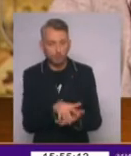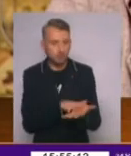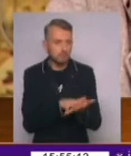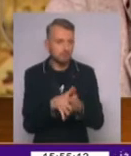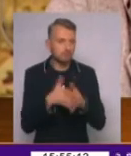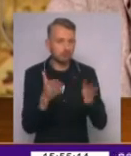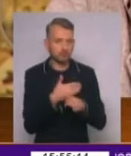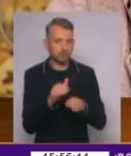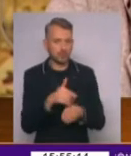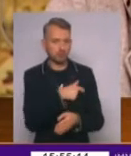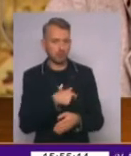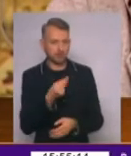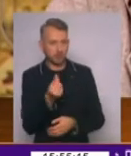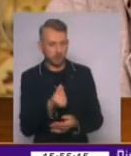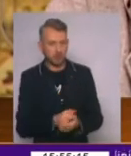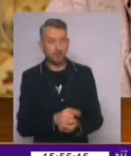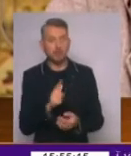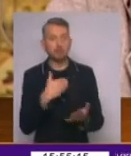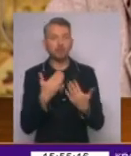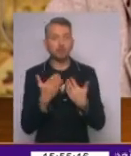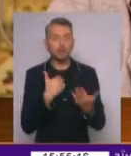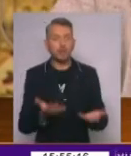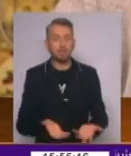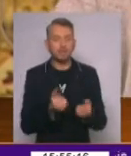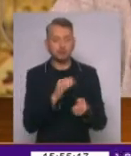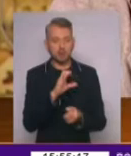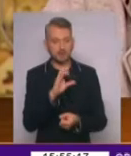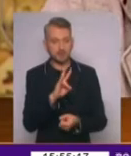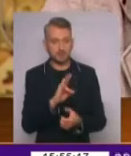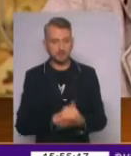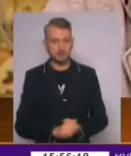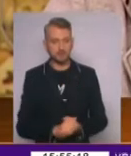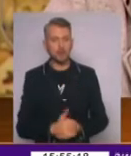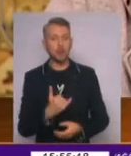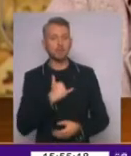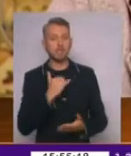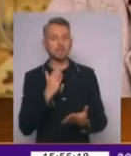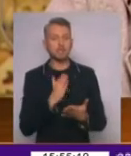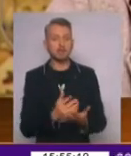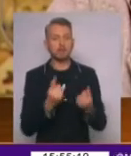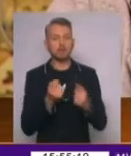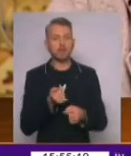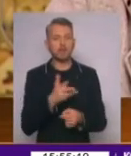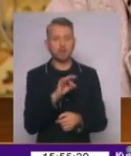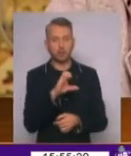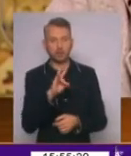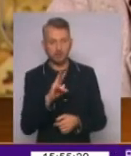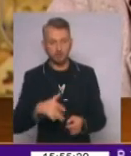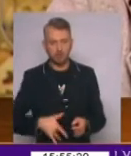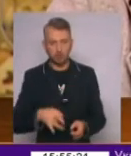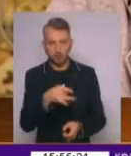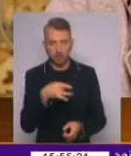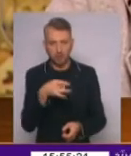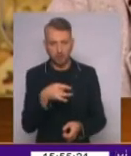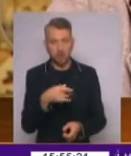левова частка депутатського фонду. Угу. Що стосується підтримки ОСНів? У нас є значна кількість ОСНів в Печерському районі,